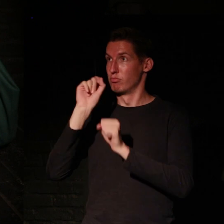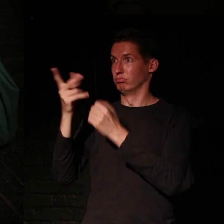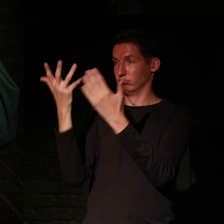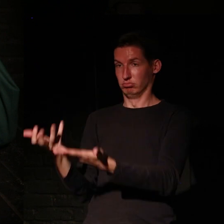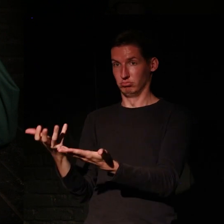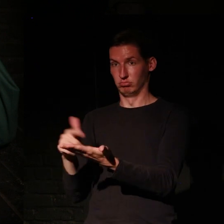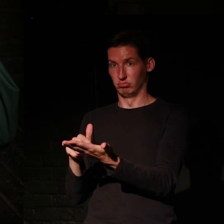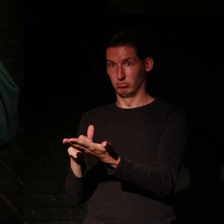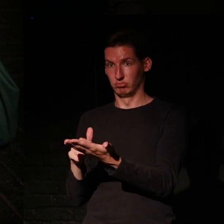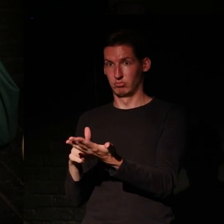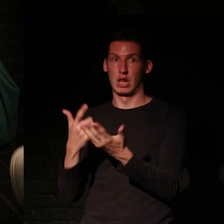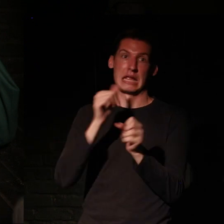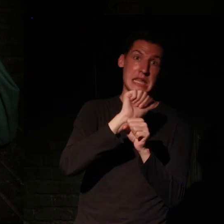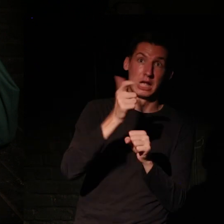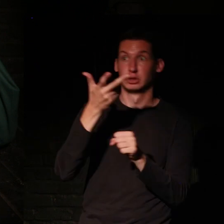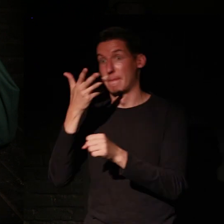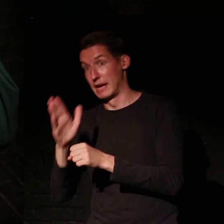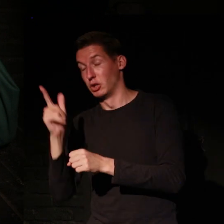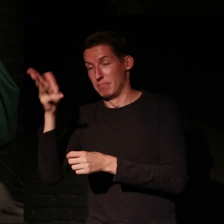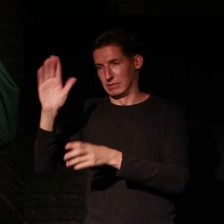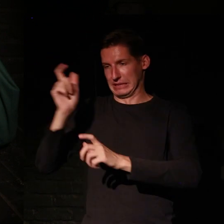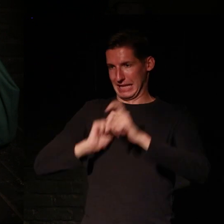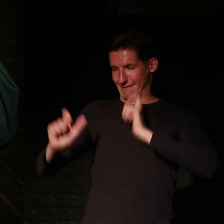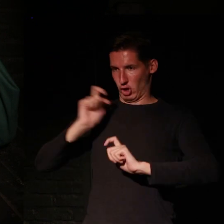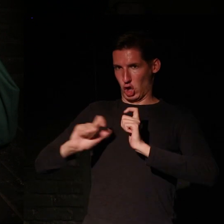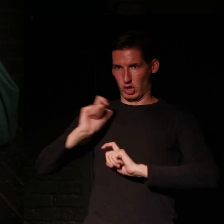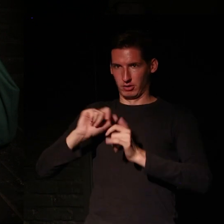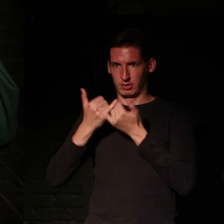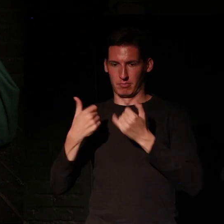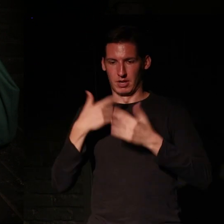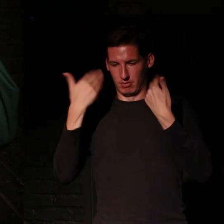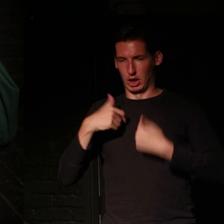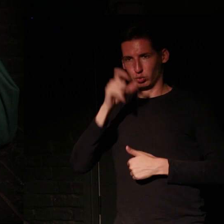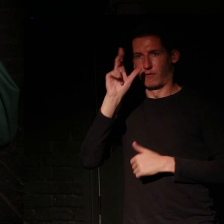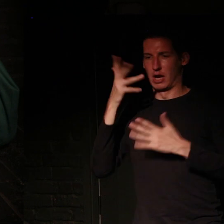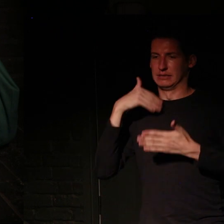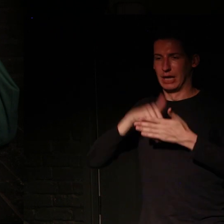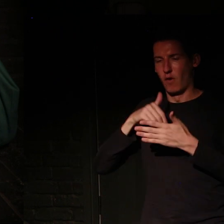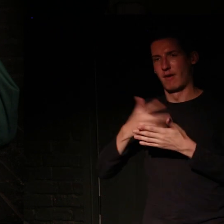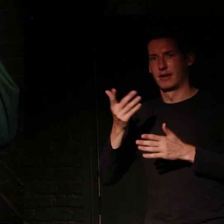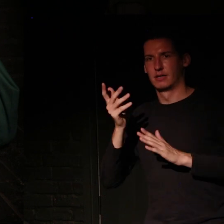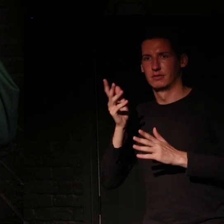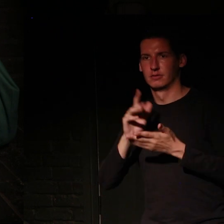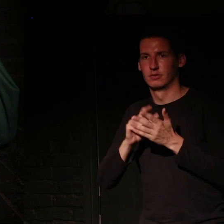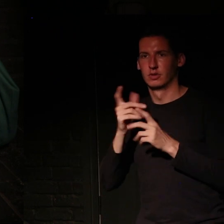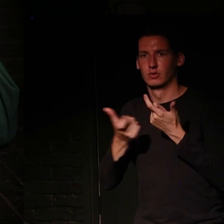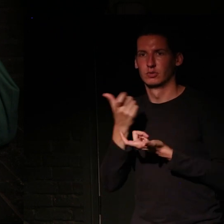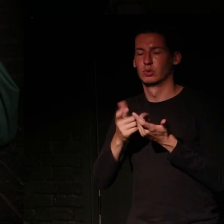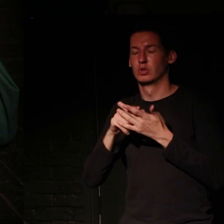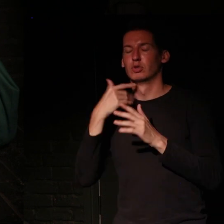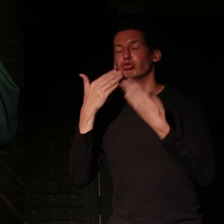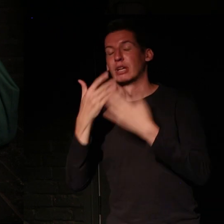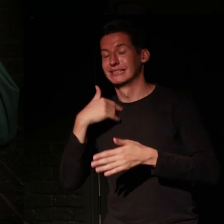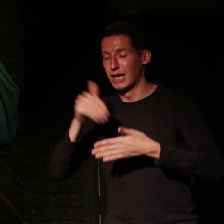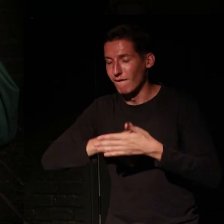on będzie, czy też jest, będzie bardzo zadowolony z tego, jakim jestem człowiekiem. W kwestii tego właśnie, co mówiliśmy o